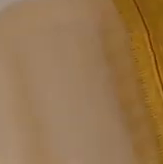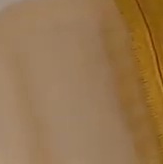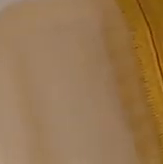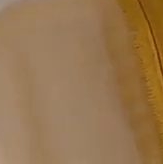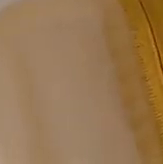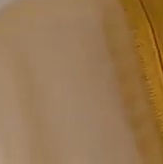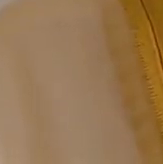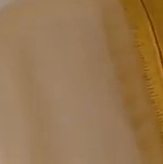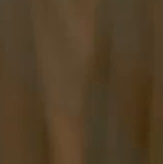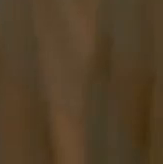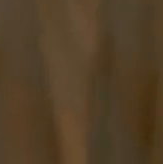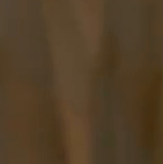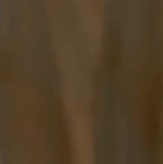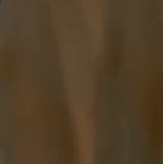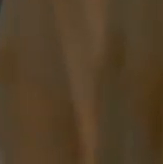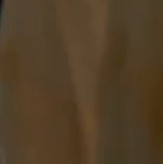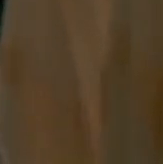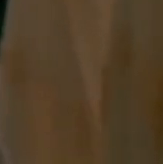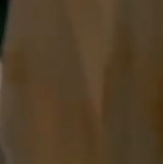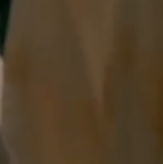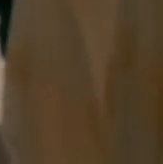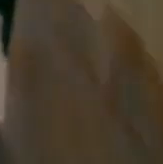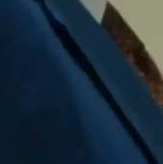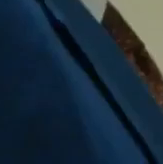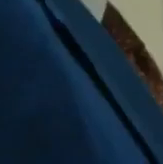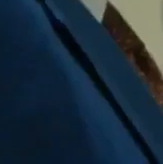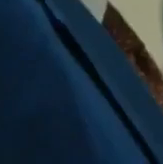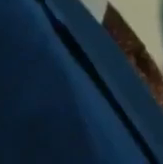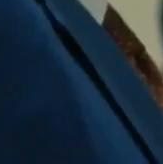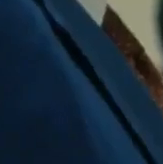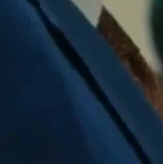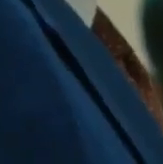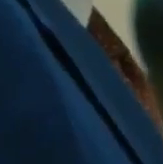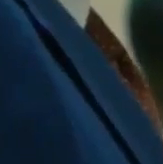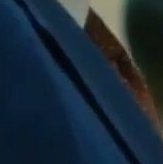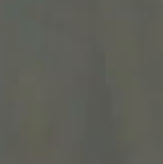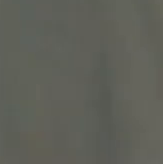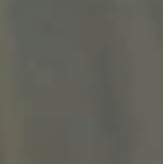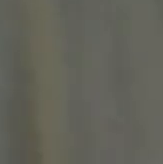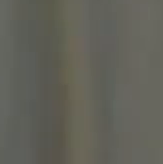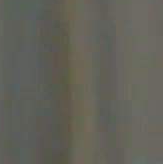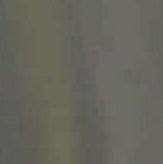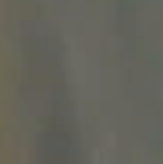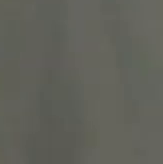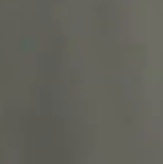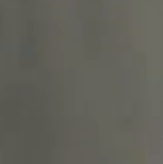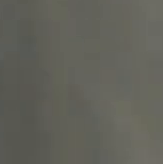ليعلم القاسي والداني أن فلسطين وشعبها يجدان العرب والمسلمين.